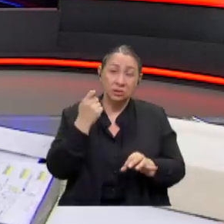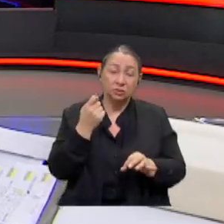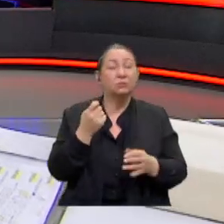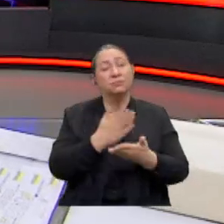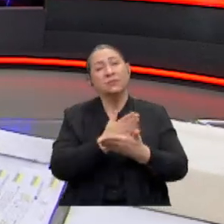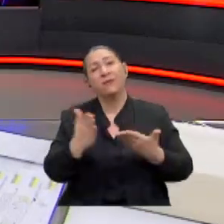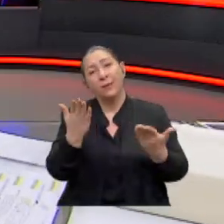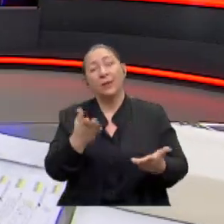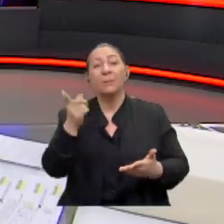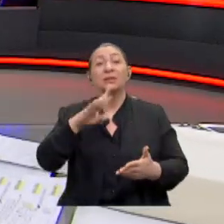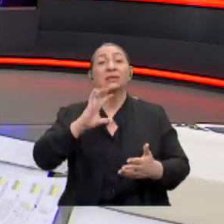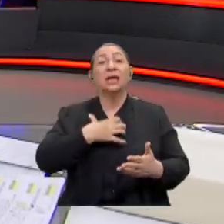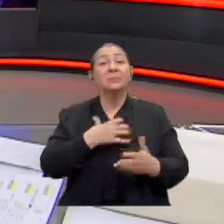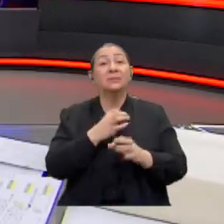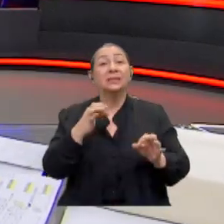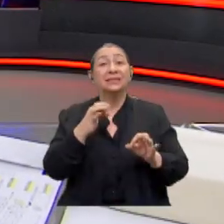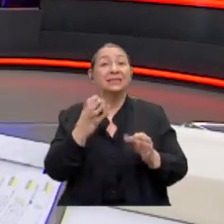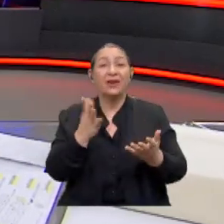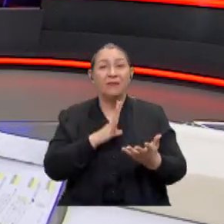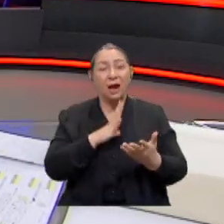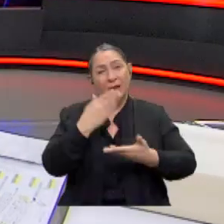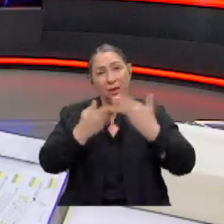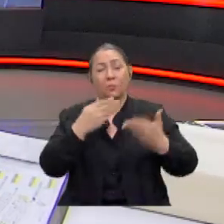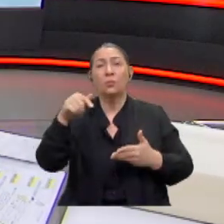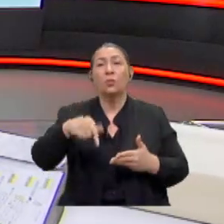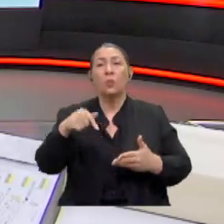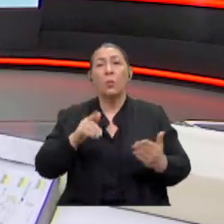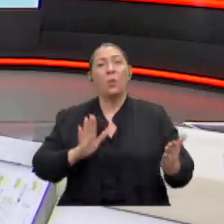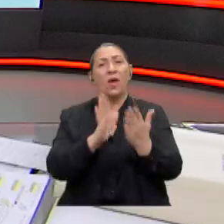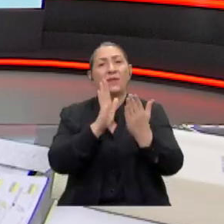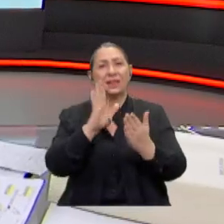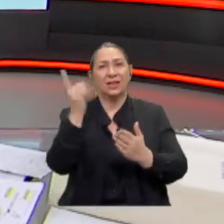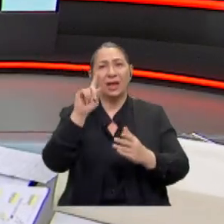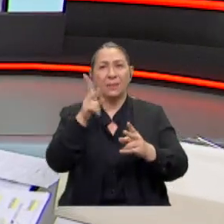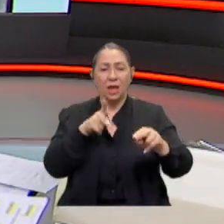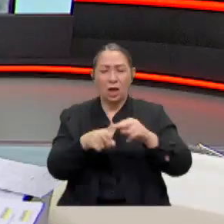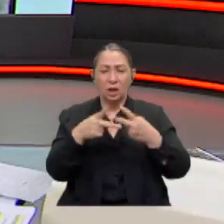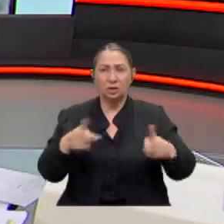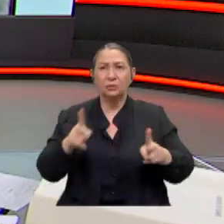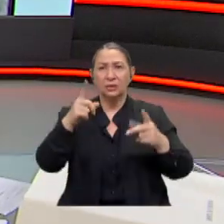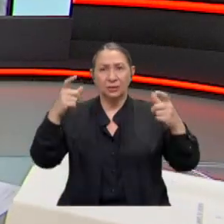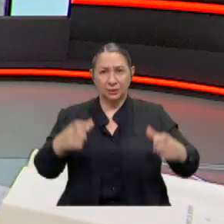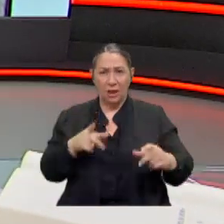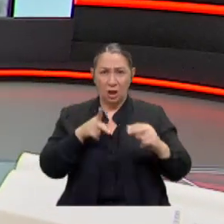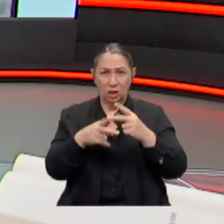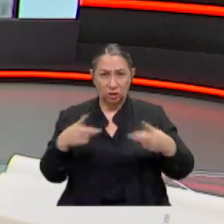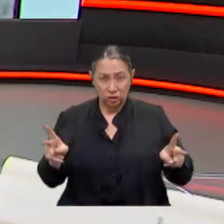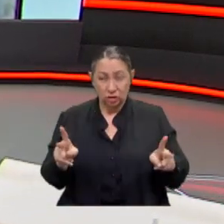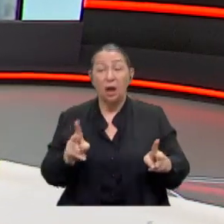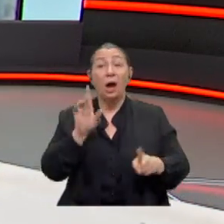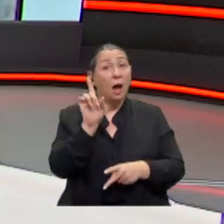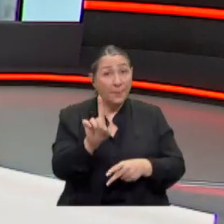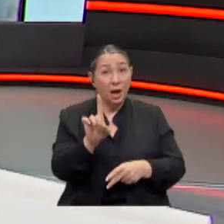bu devam edelim başka sahipsiz şeylerden bahsedelim şimdi bugün muhalefet liderleri mi açılış yaptılar tesis açılışı